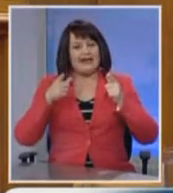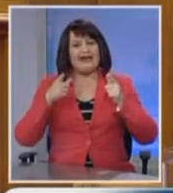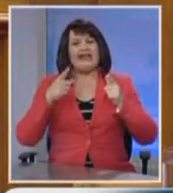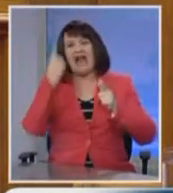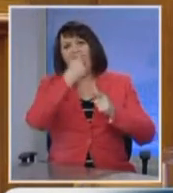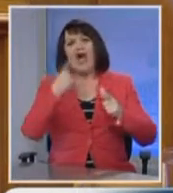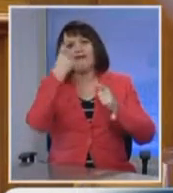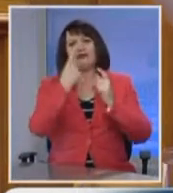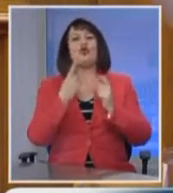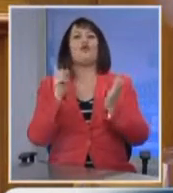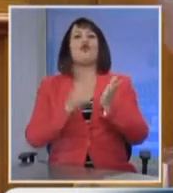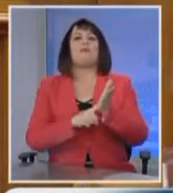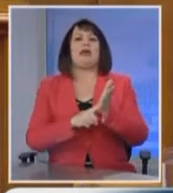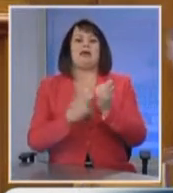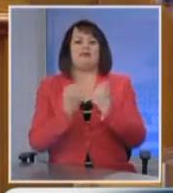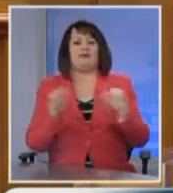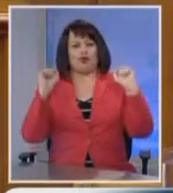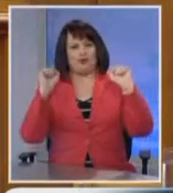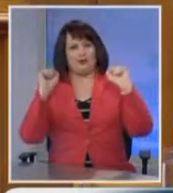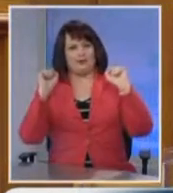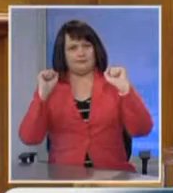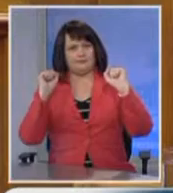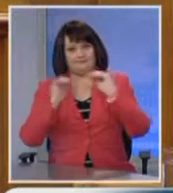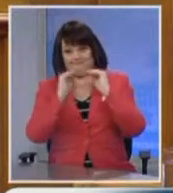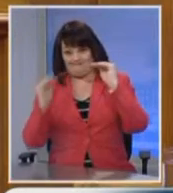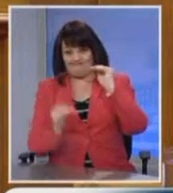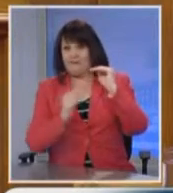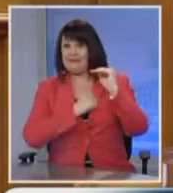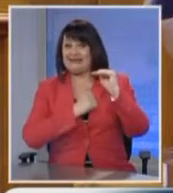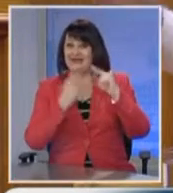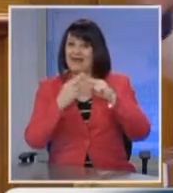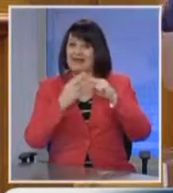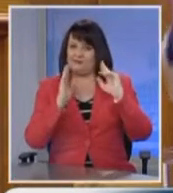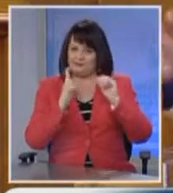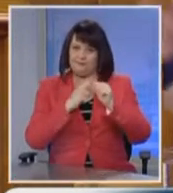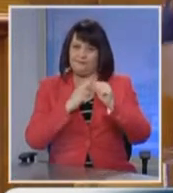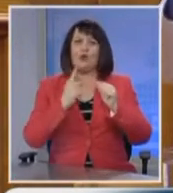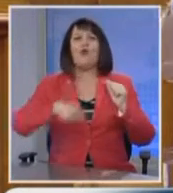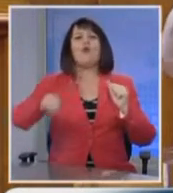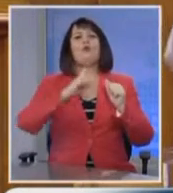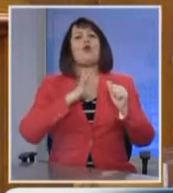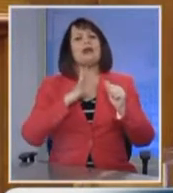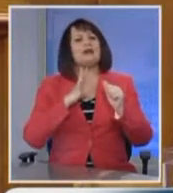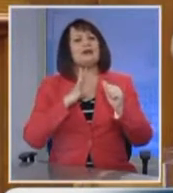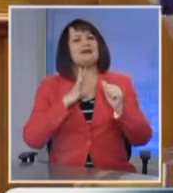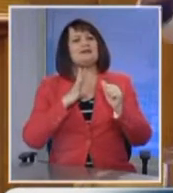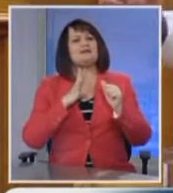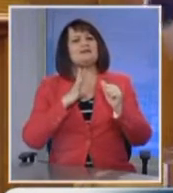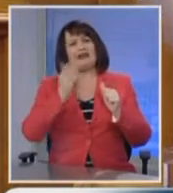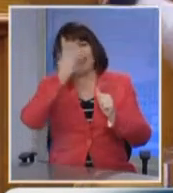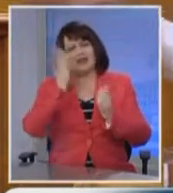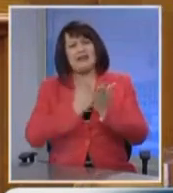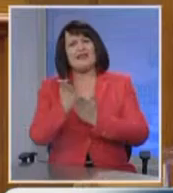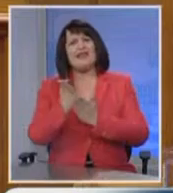αυτονομίας. Έχει δύο υποαρχές. Η πρώτη είναι ότι όλοι οι πολίτες είναι ηθικά και